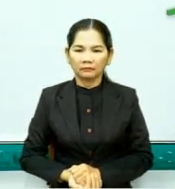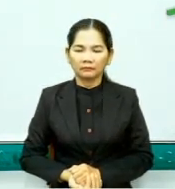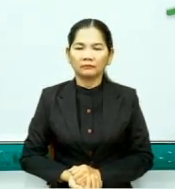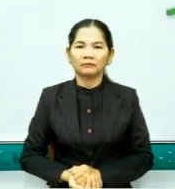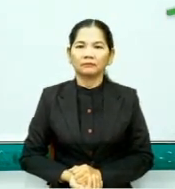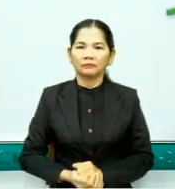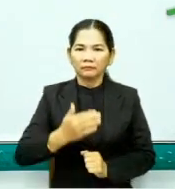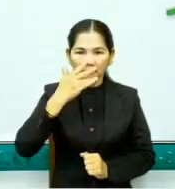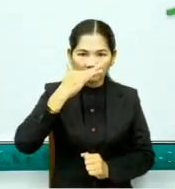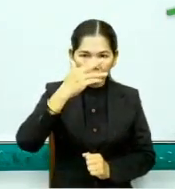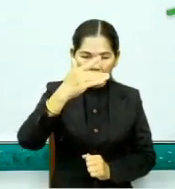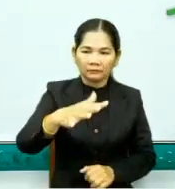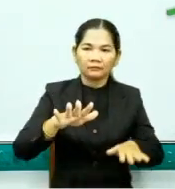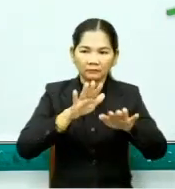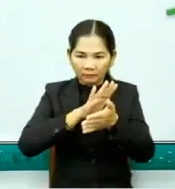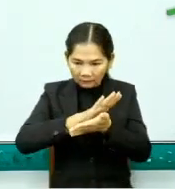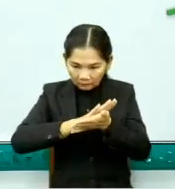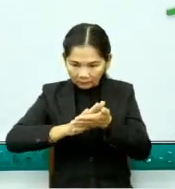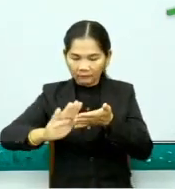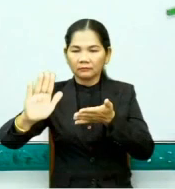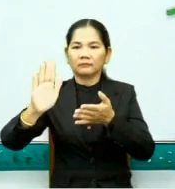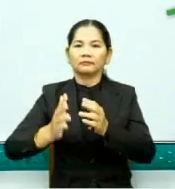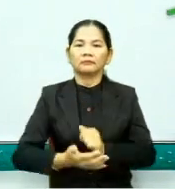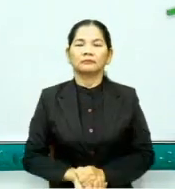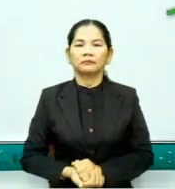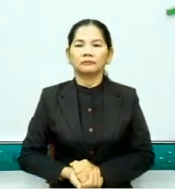Sạ mốt sát.